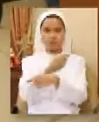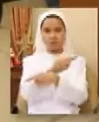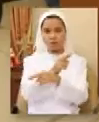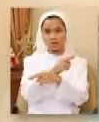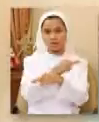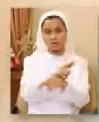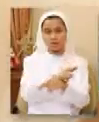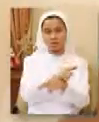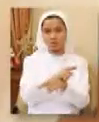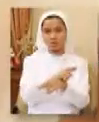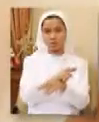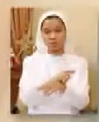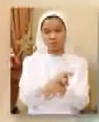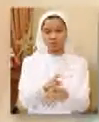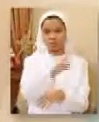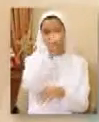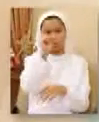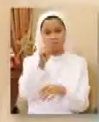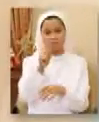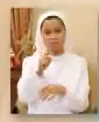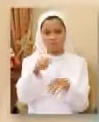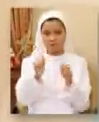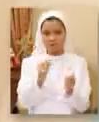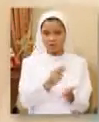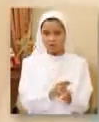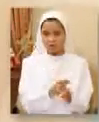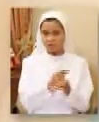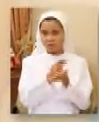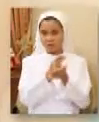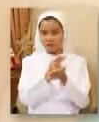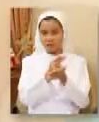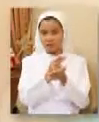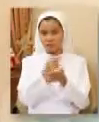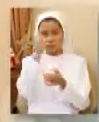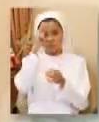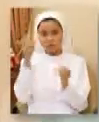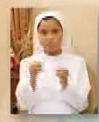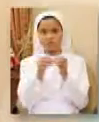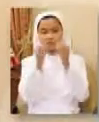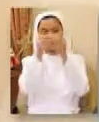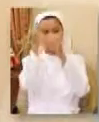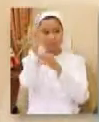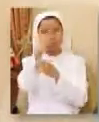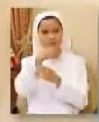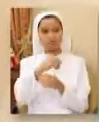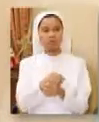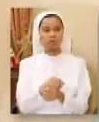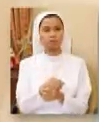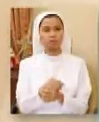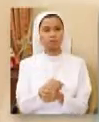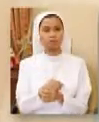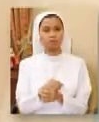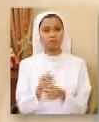talaga nakakatulong para ma-transmit. O talagang kailangan na talaga siya. Alam mo, nung unang panahon,